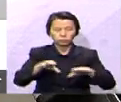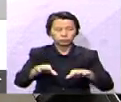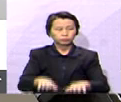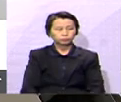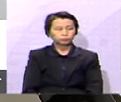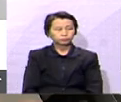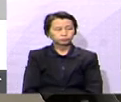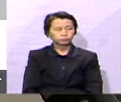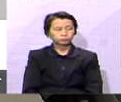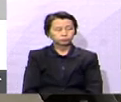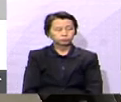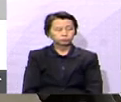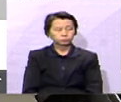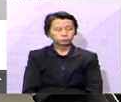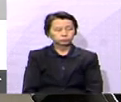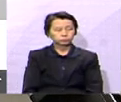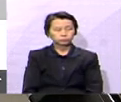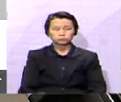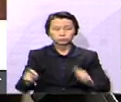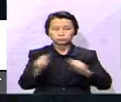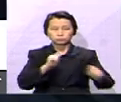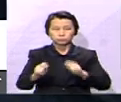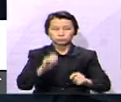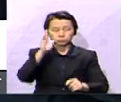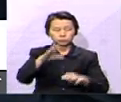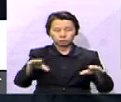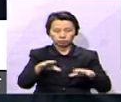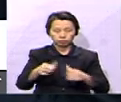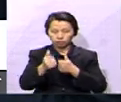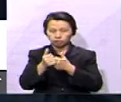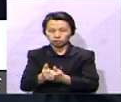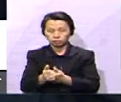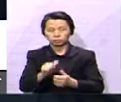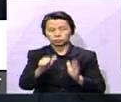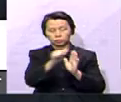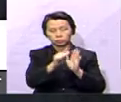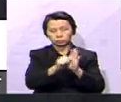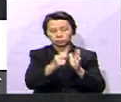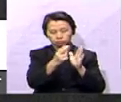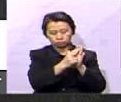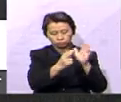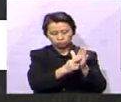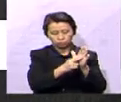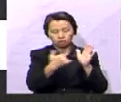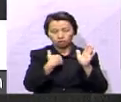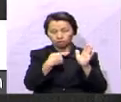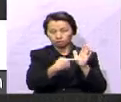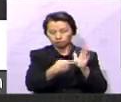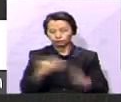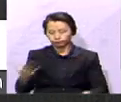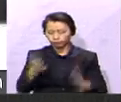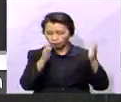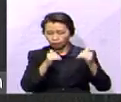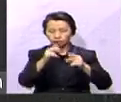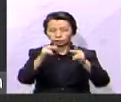yang diambil tindakan akan diambil berdasarkan akta undang-undang yang ada Beliau juga berharap